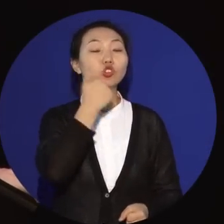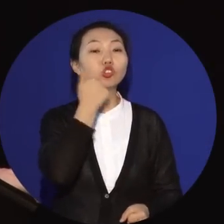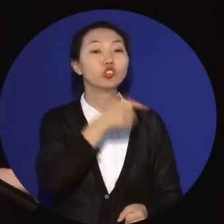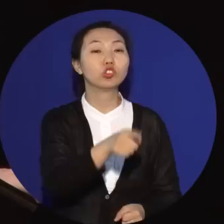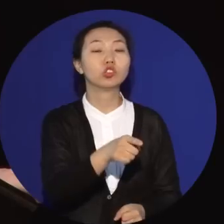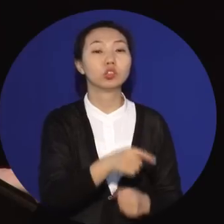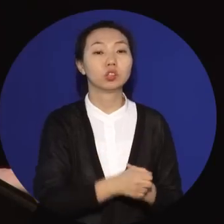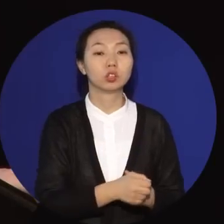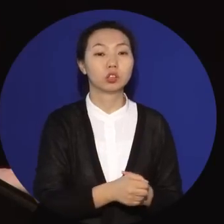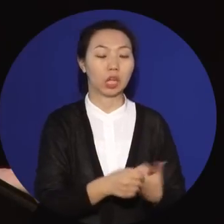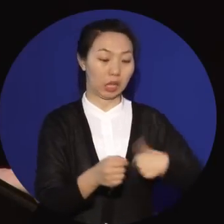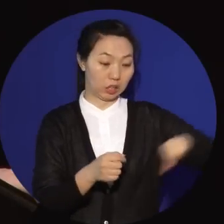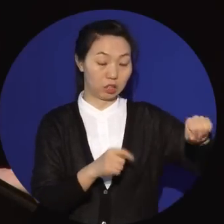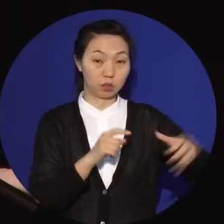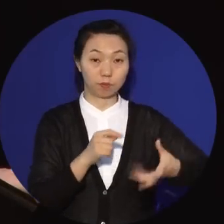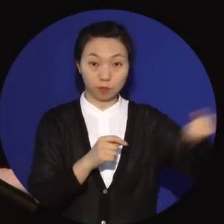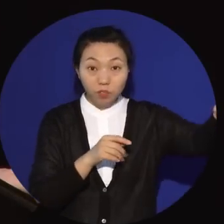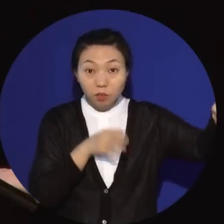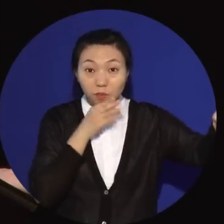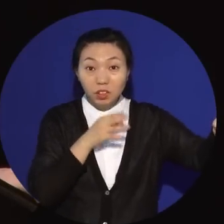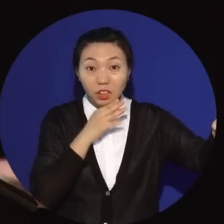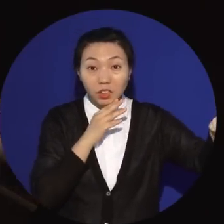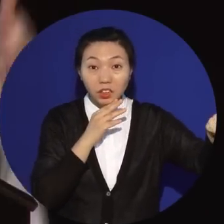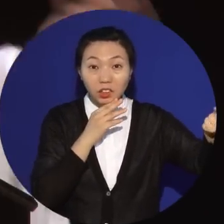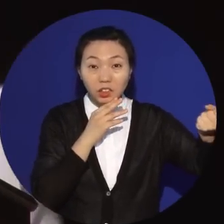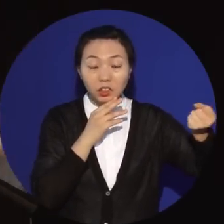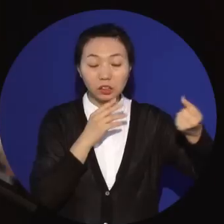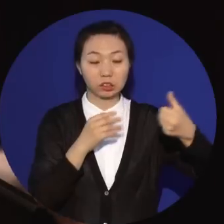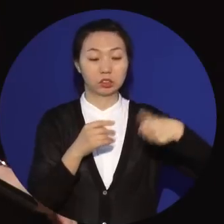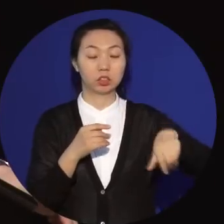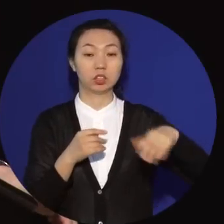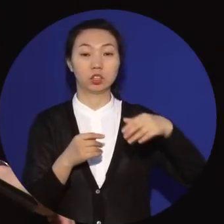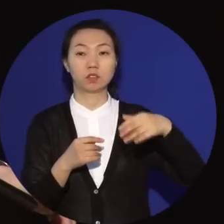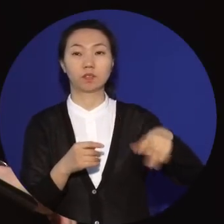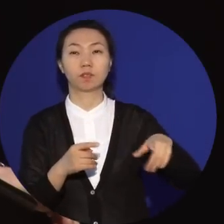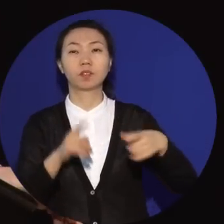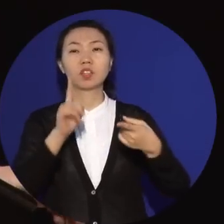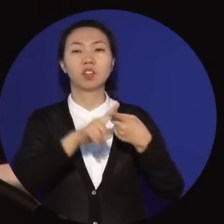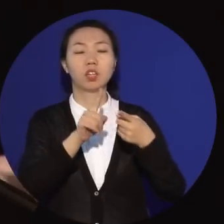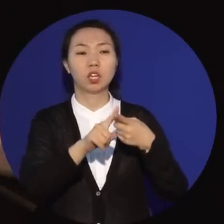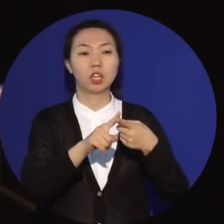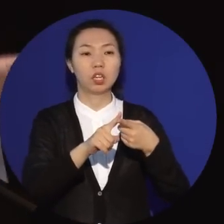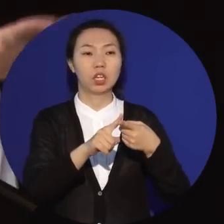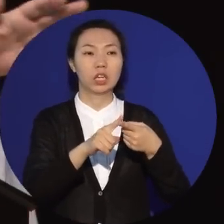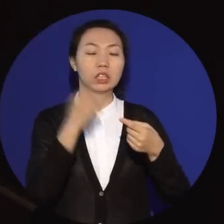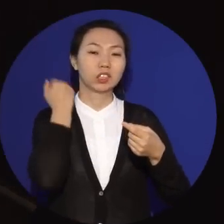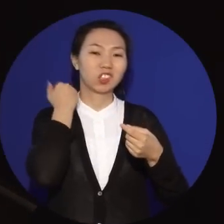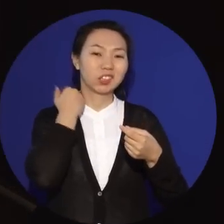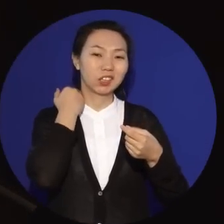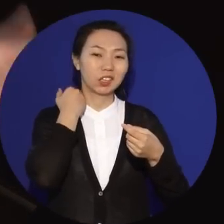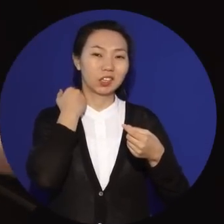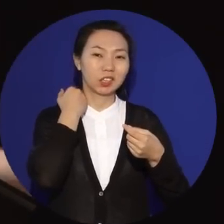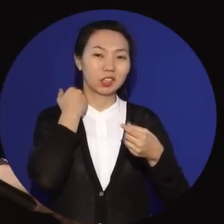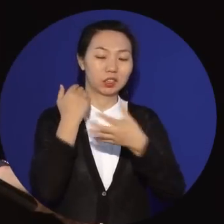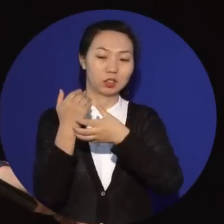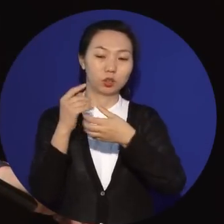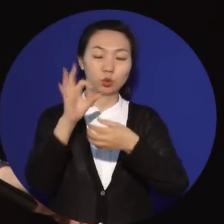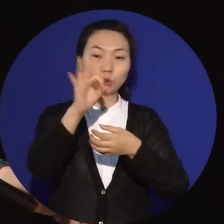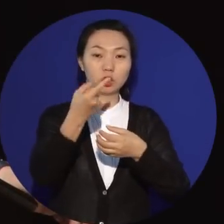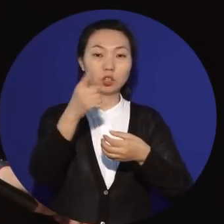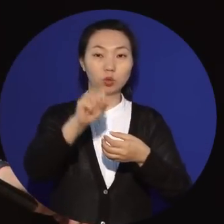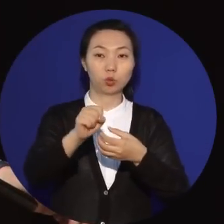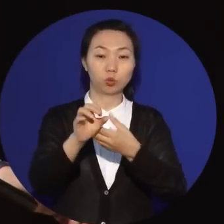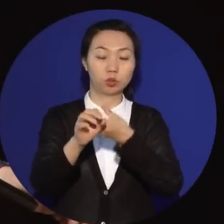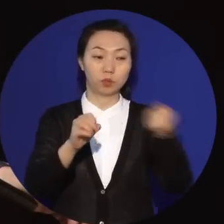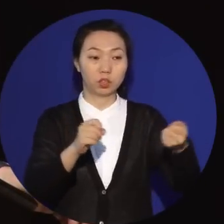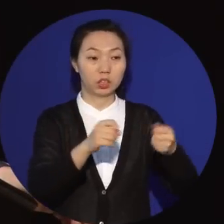있어요? 아들 명의로 돼 있을 거 아니에요? 예. 그 집에 전세를 줬으니까. 예. 그러니까 그거를 빼가지고 저 지방 내려가 살겠다